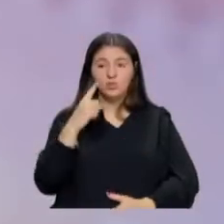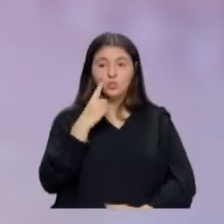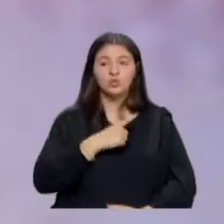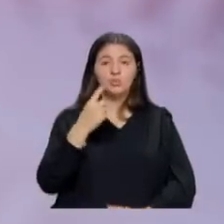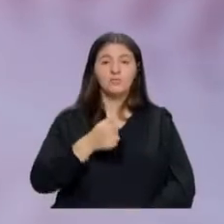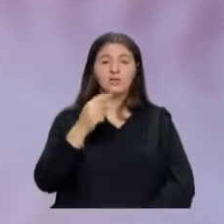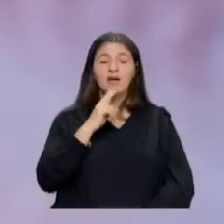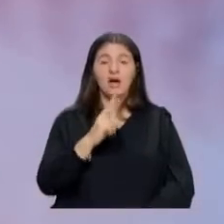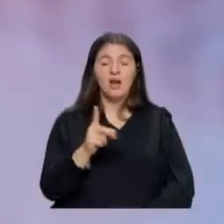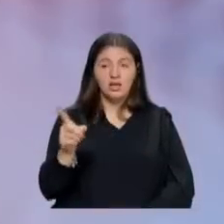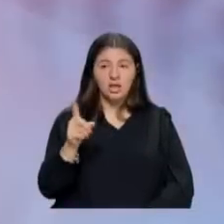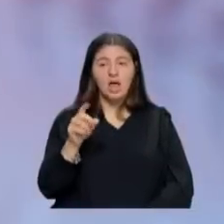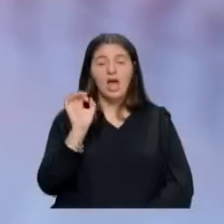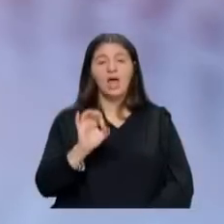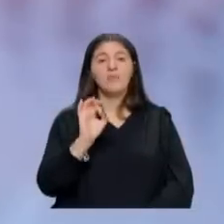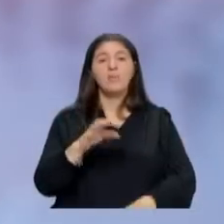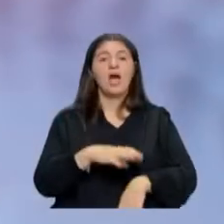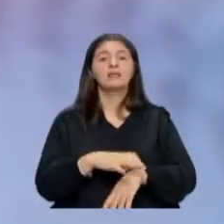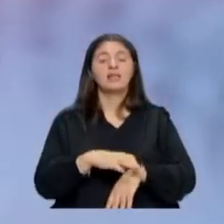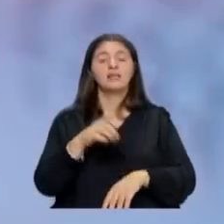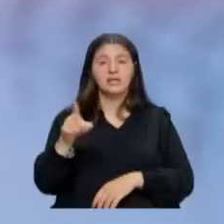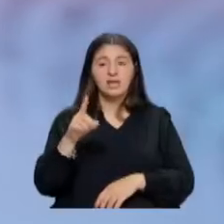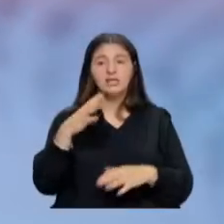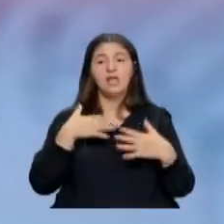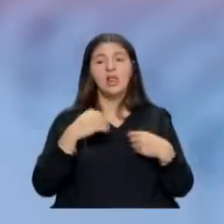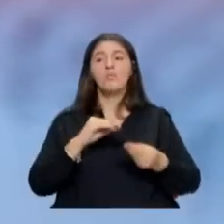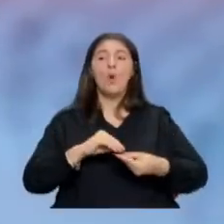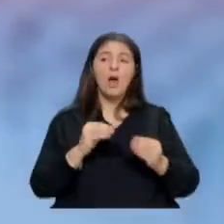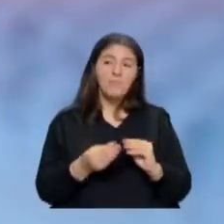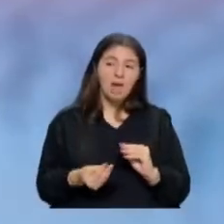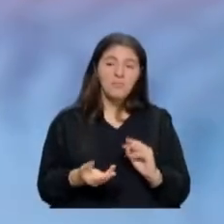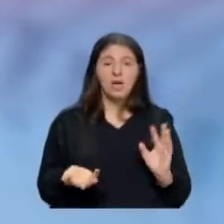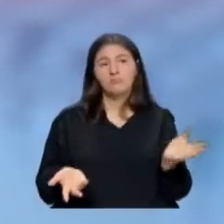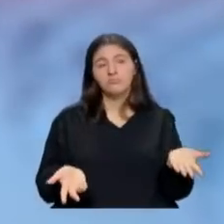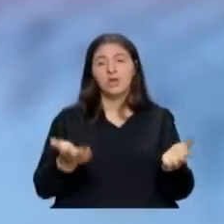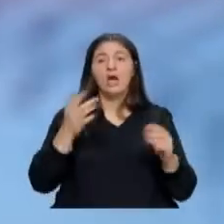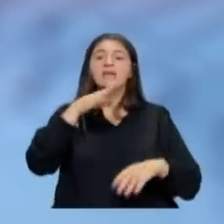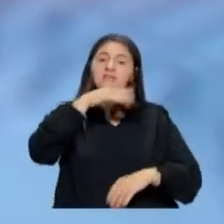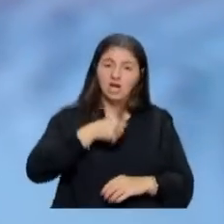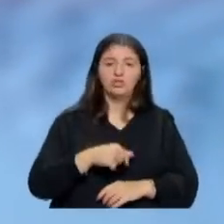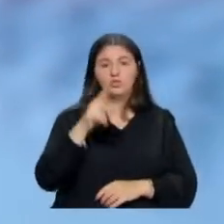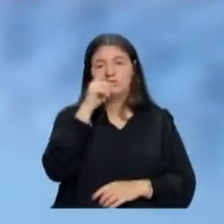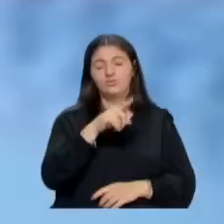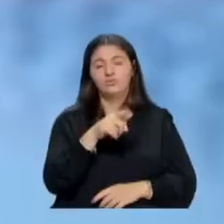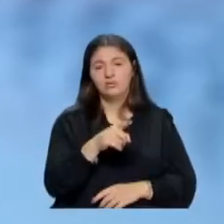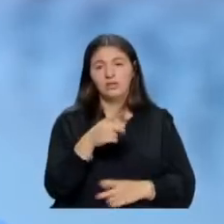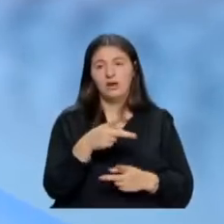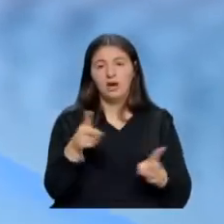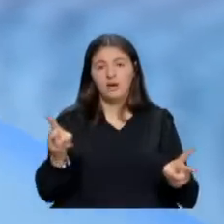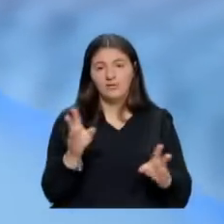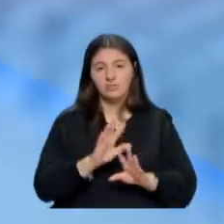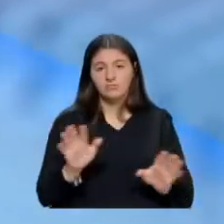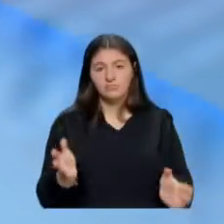Cumhurbaşkanlığı kararıyla sürekli hastalık sağlık sorunları ve Kocama hali gibi gerekçelerle